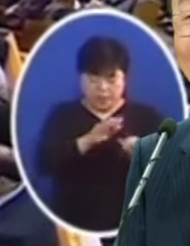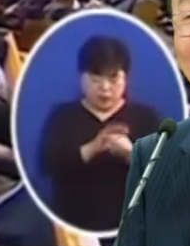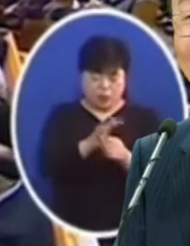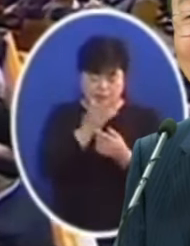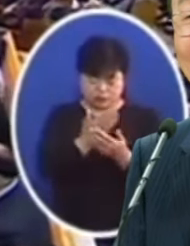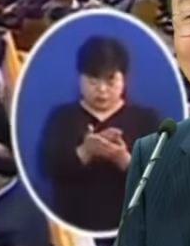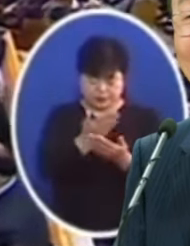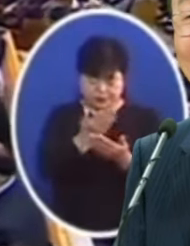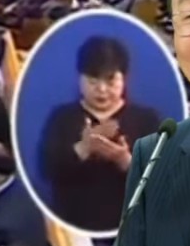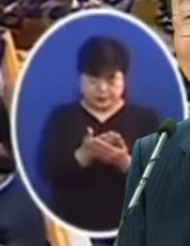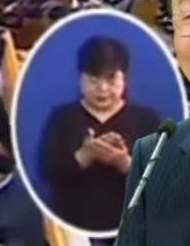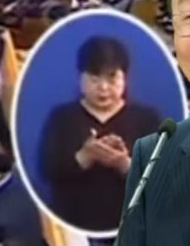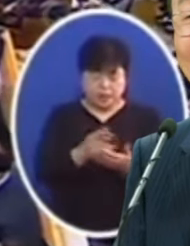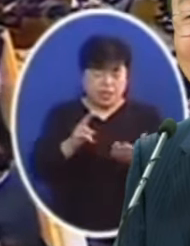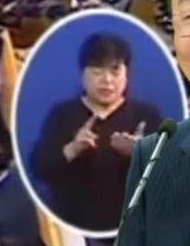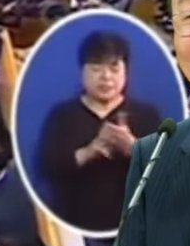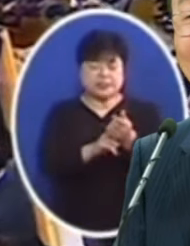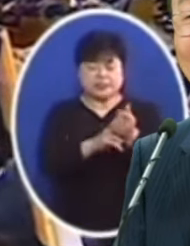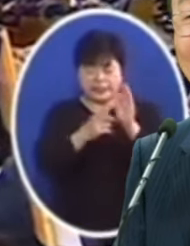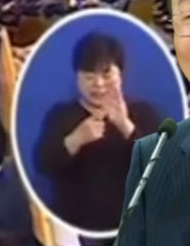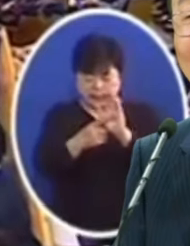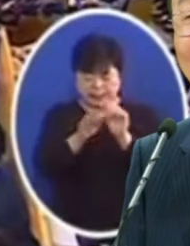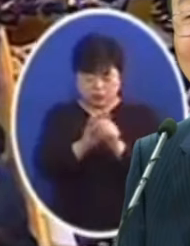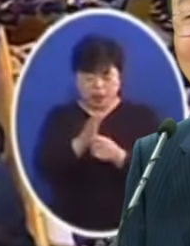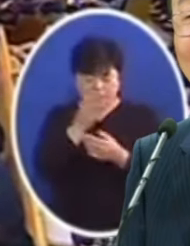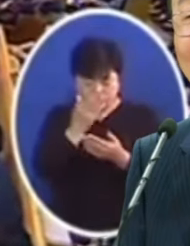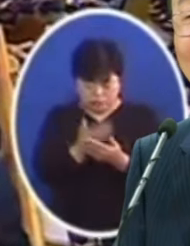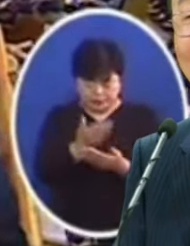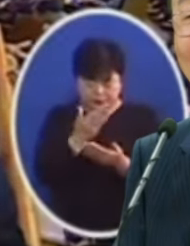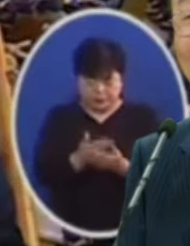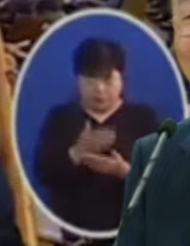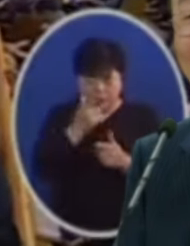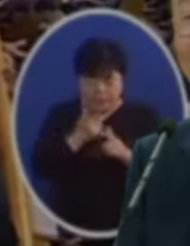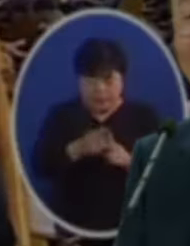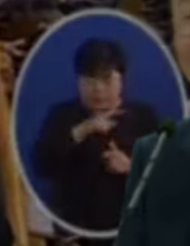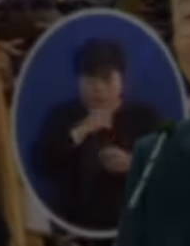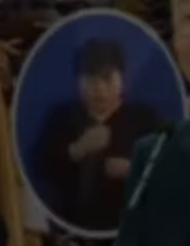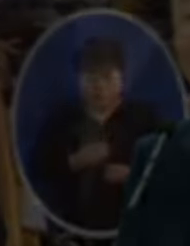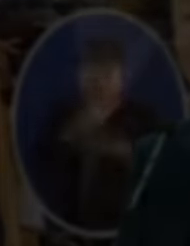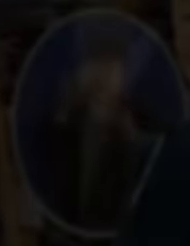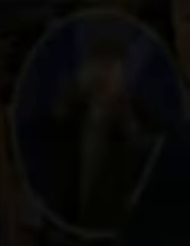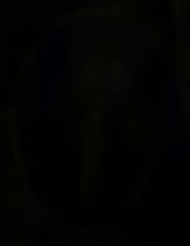도와주시옵소서. 오늘 기적이 일어나게 하여 주시옵소서. 예수 이름으로 축복합니다.